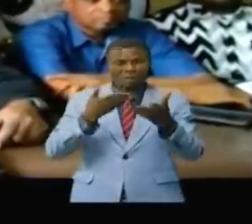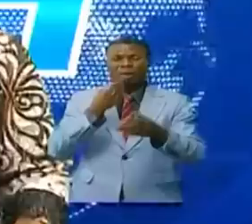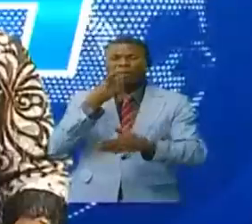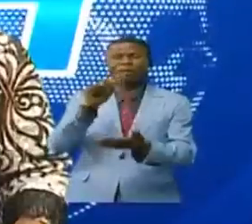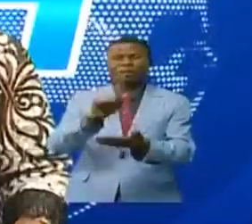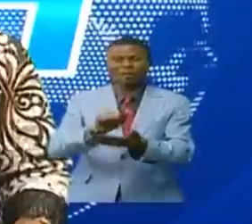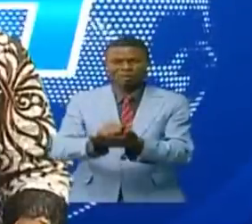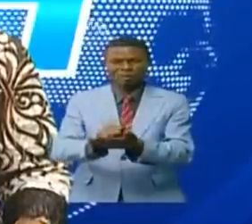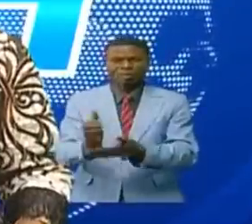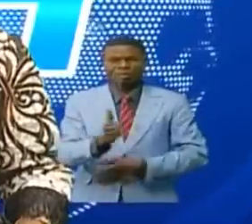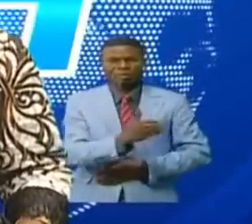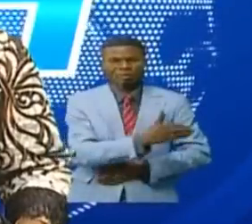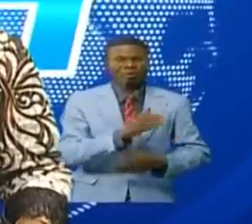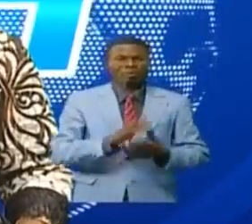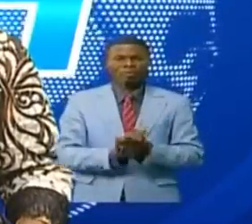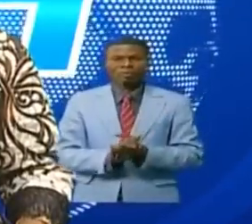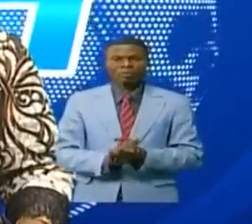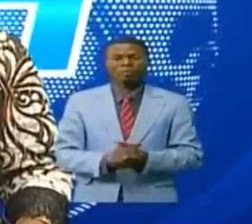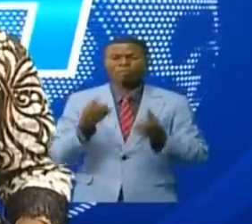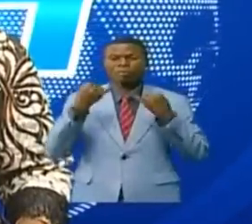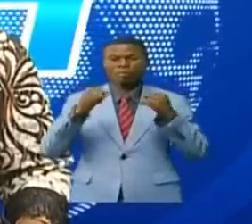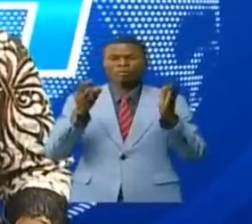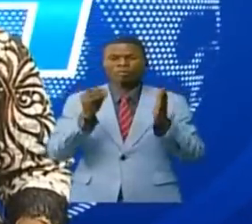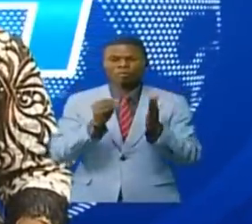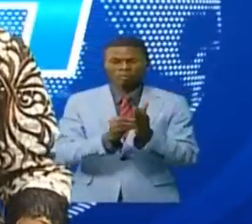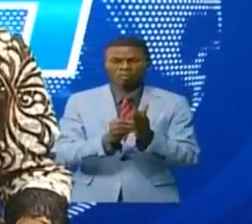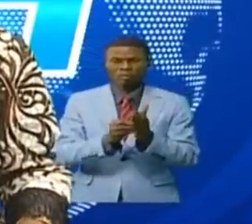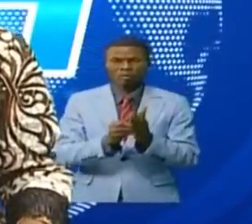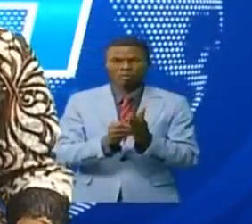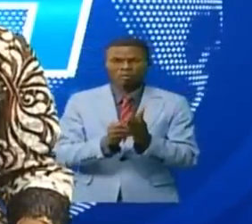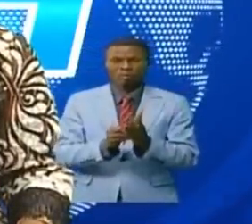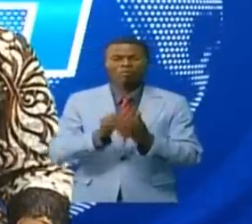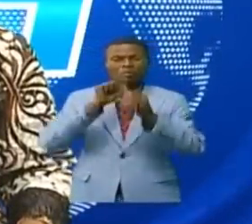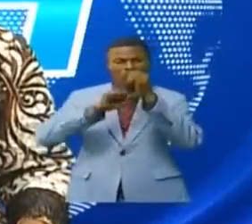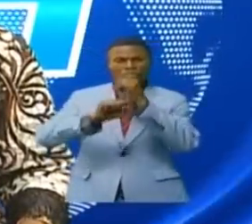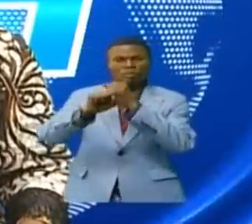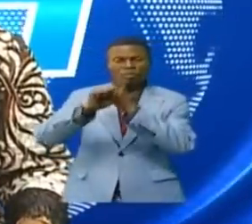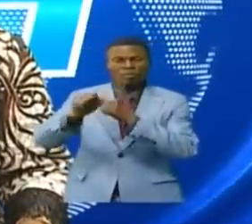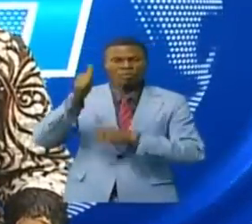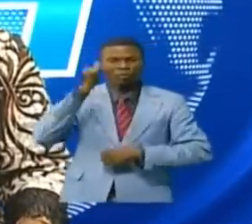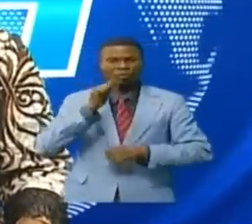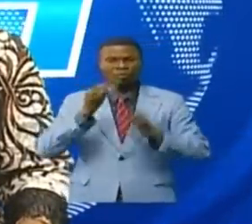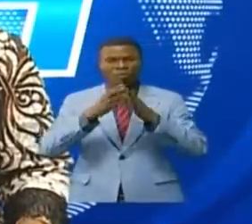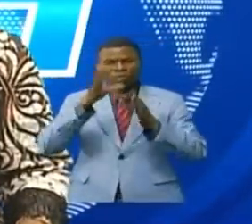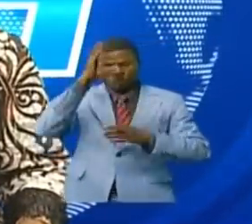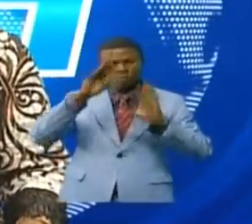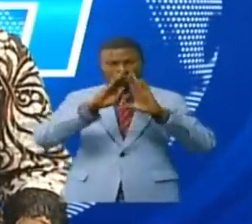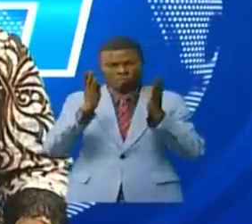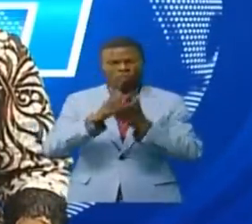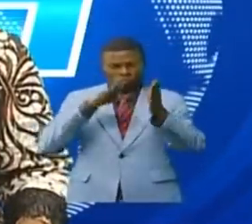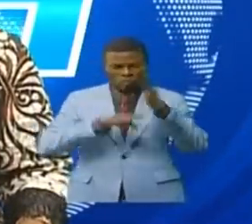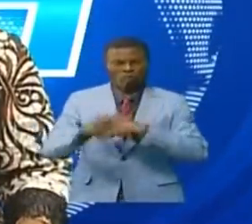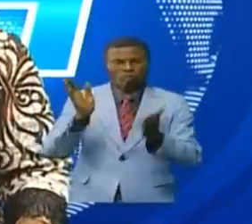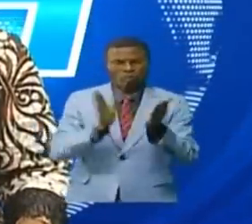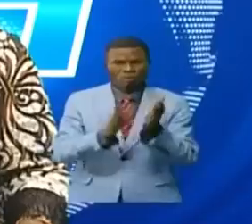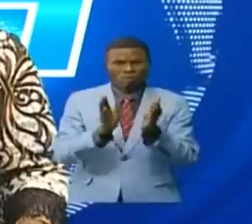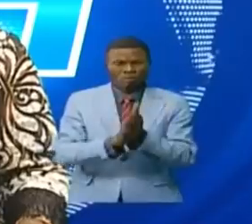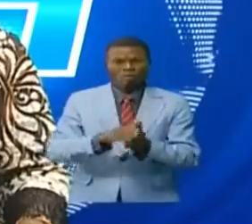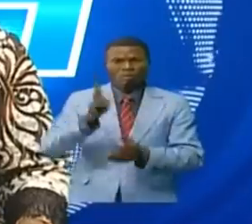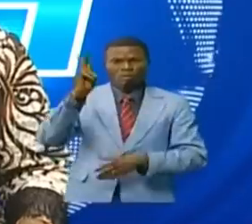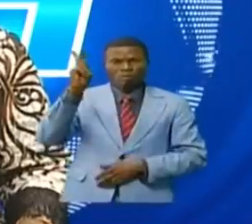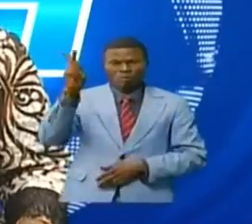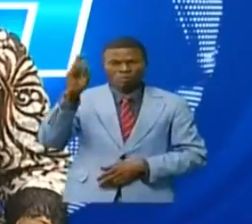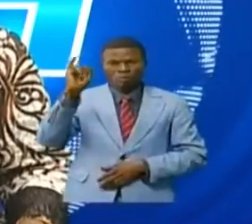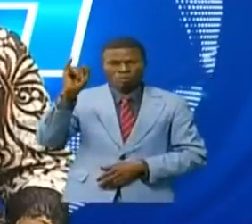l'intersyndicale. Autre actualité, lancement campagne de sensibilisation des filles et garçons, tous à l'école à Kindu de la province